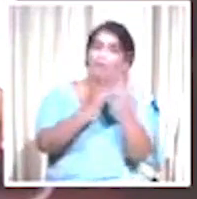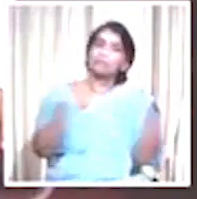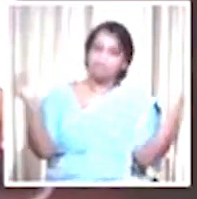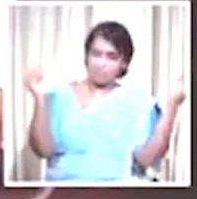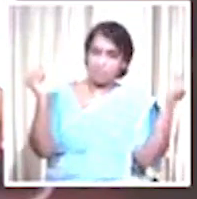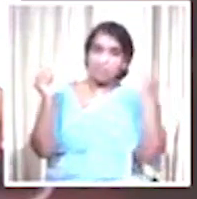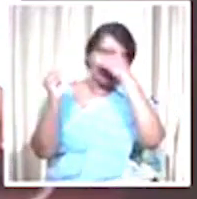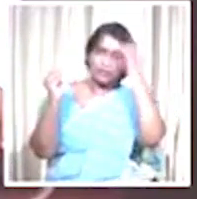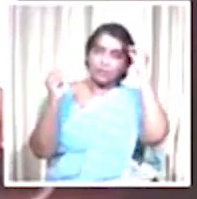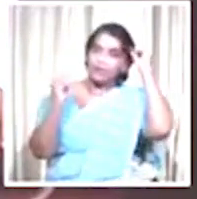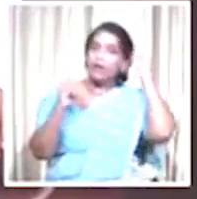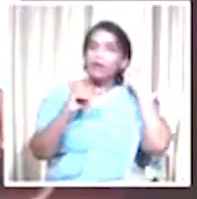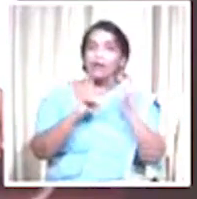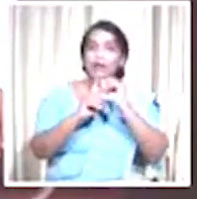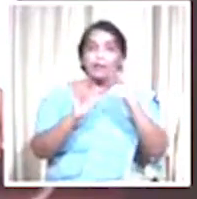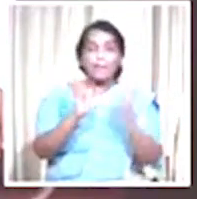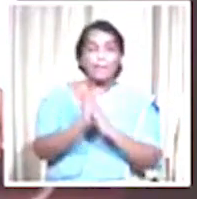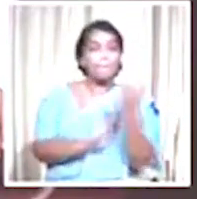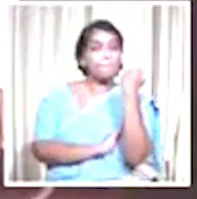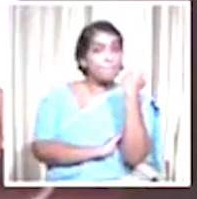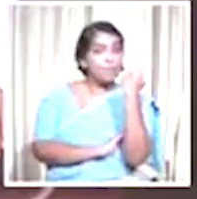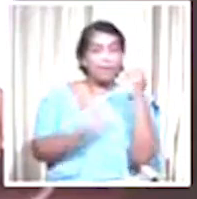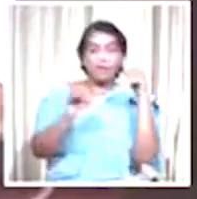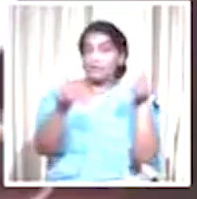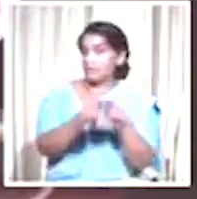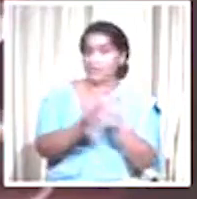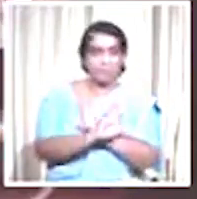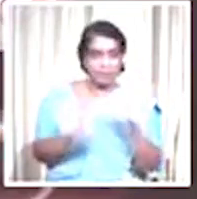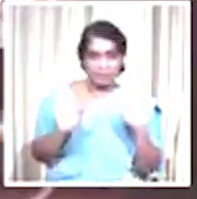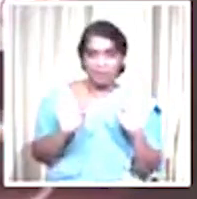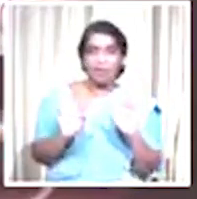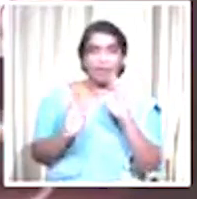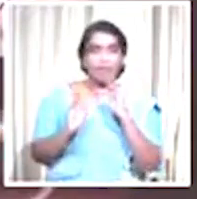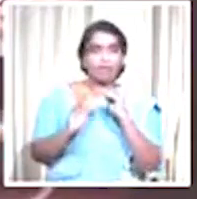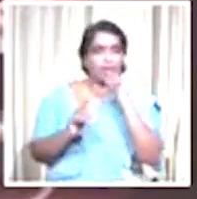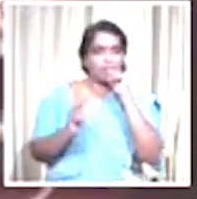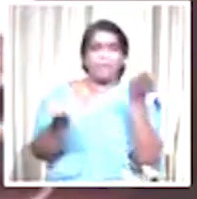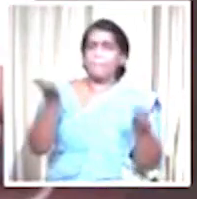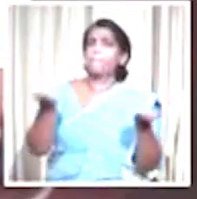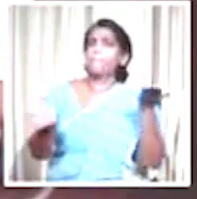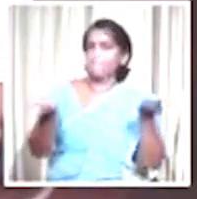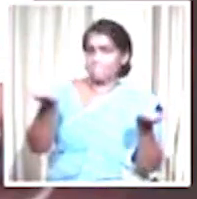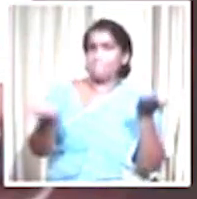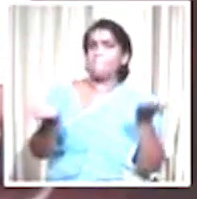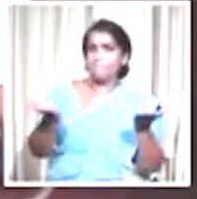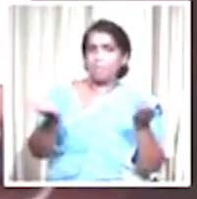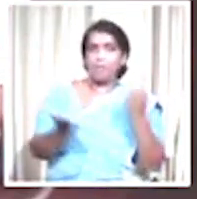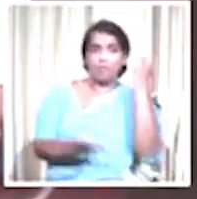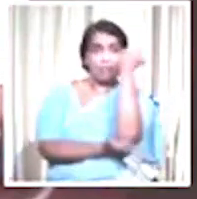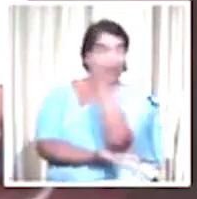karala vidhaya ka agamati varayekut bihinona akareta sangvarana saha tulana ape thiyena kulunu